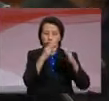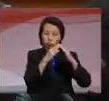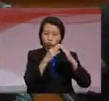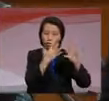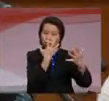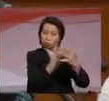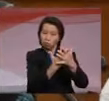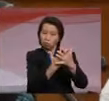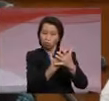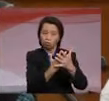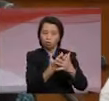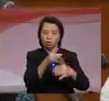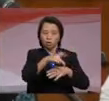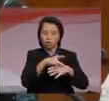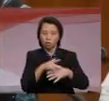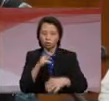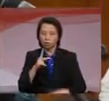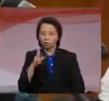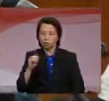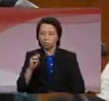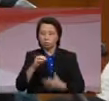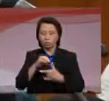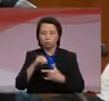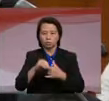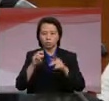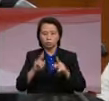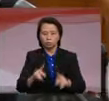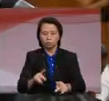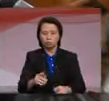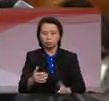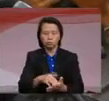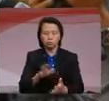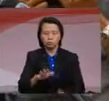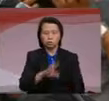Mungkin berdasarkan tinjauan daripada KKM ataupun pihak kuasa. Sekali lagi, sekali.